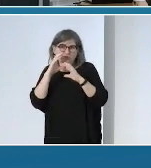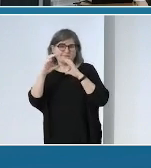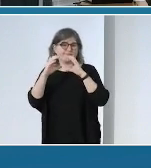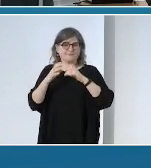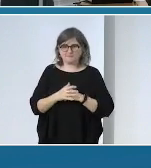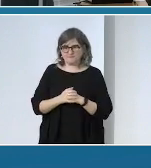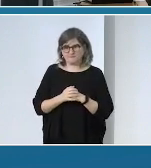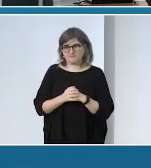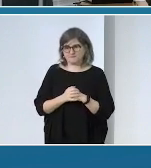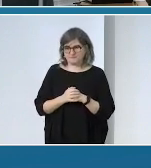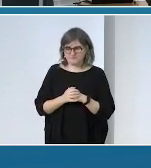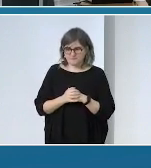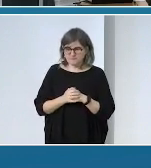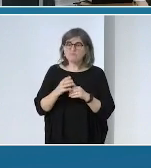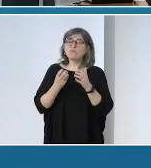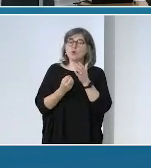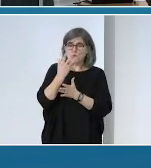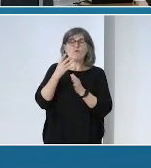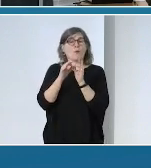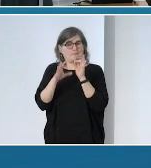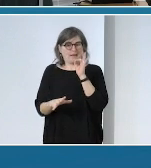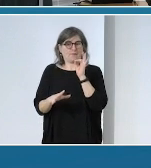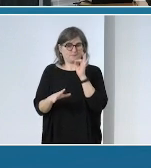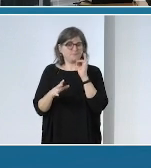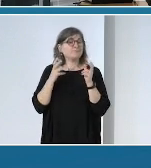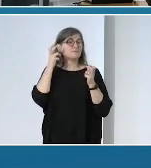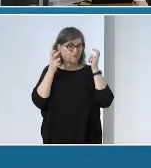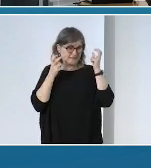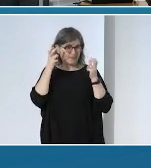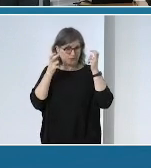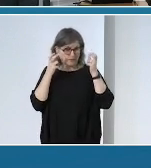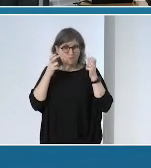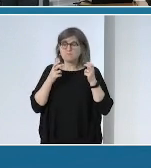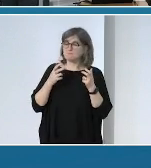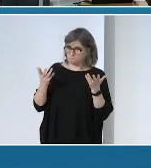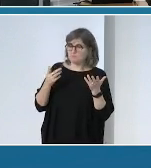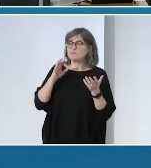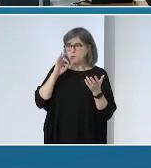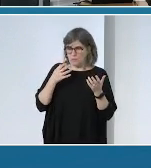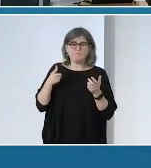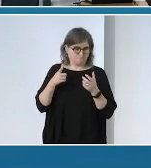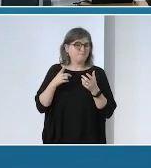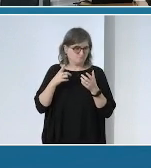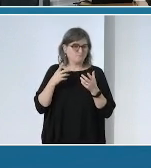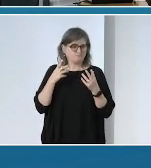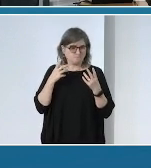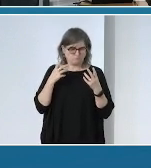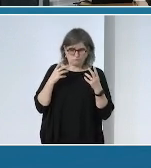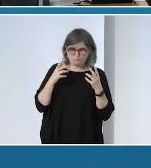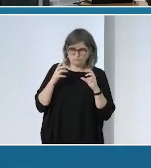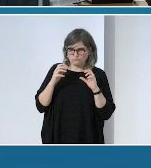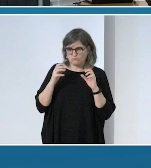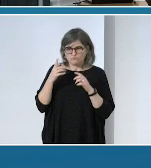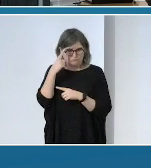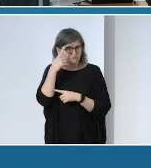Il y a un nouveau bilan vestibulaire qui est fait, qui confirme la réflexie bivestibulaire, mais